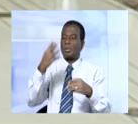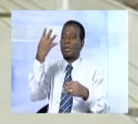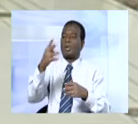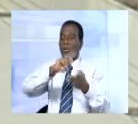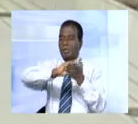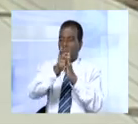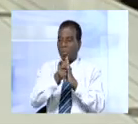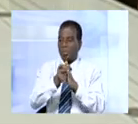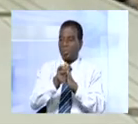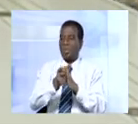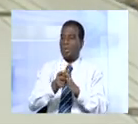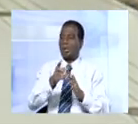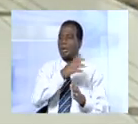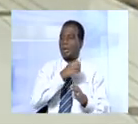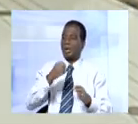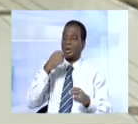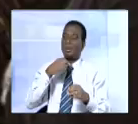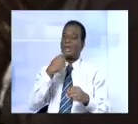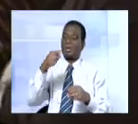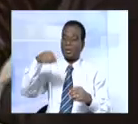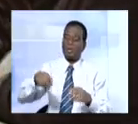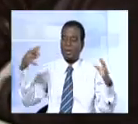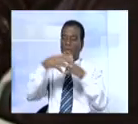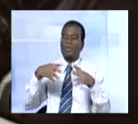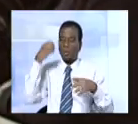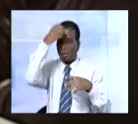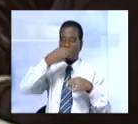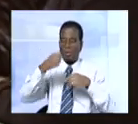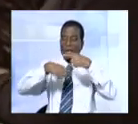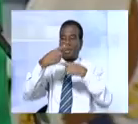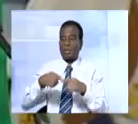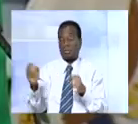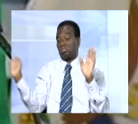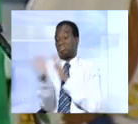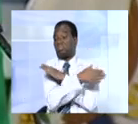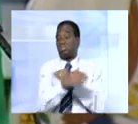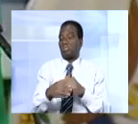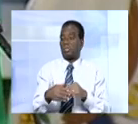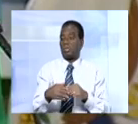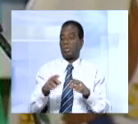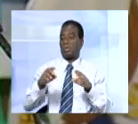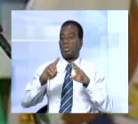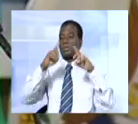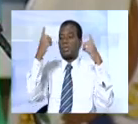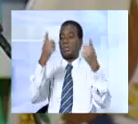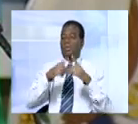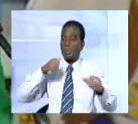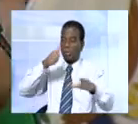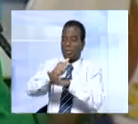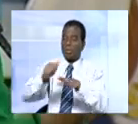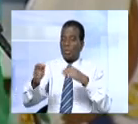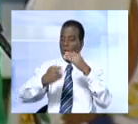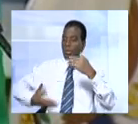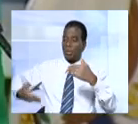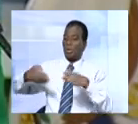ligne sur YouTube, Victoria Nuland déclare que l'Union européenne aille se faire foutre. Le département d'État américain a accusé la Russie, qui